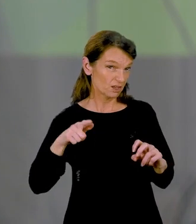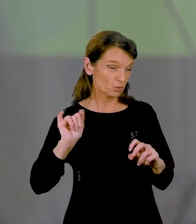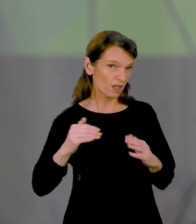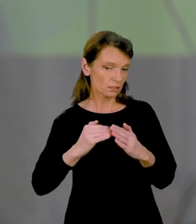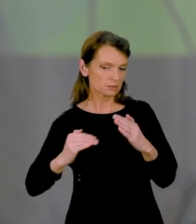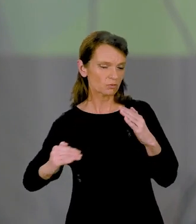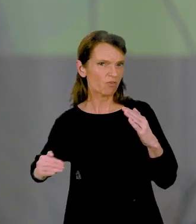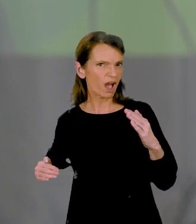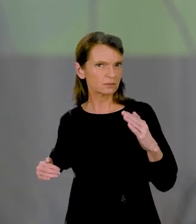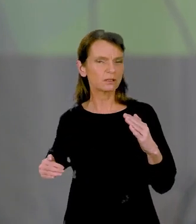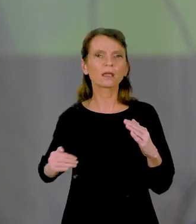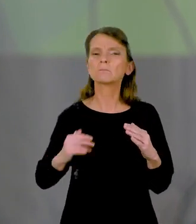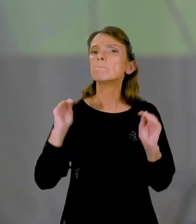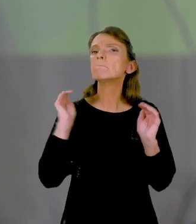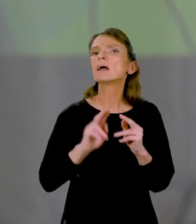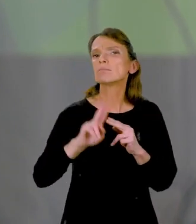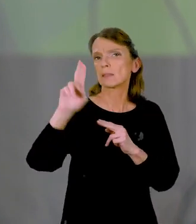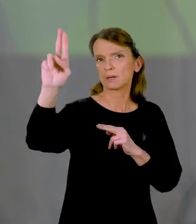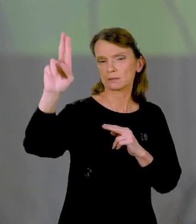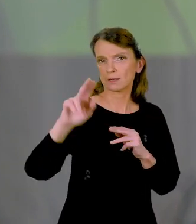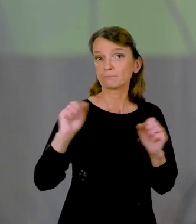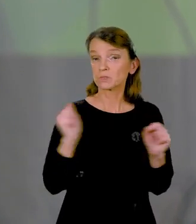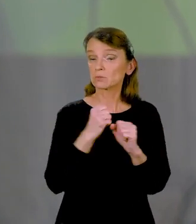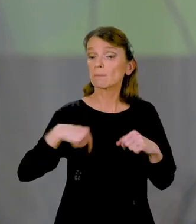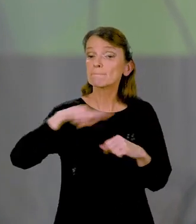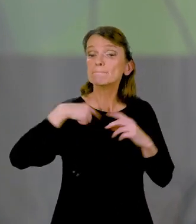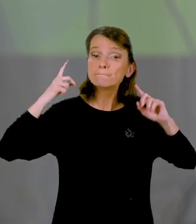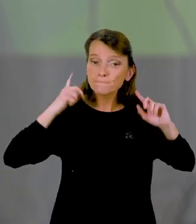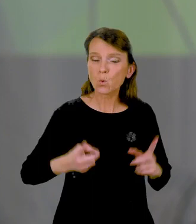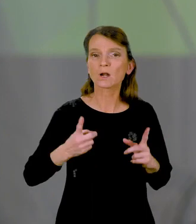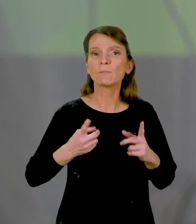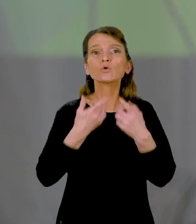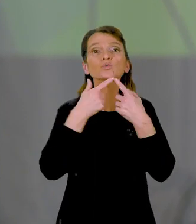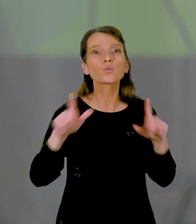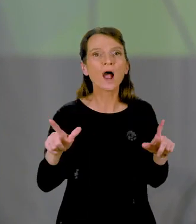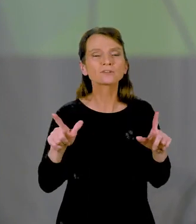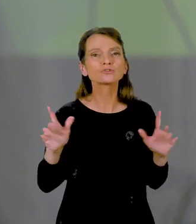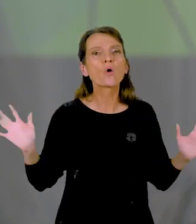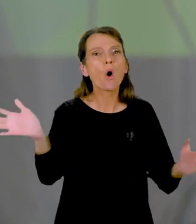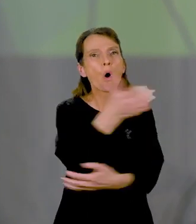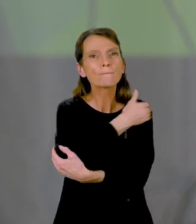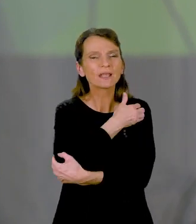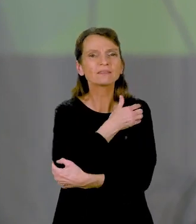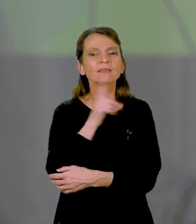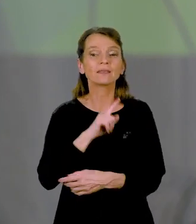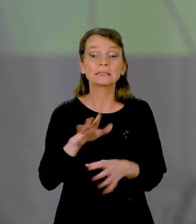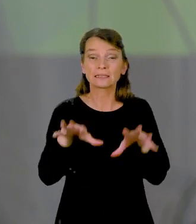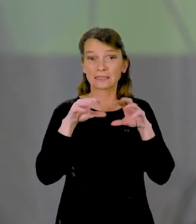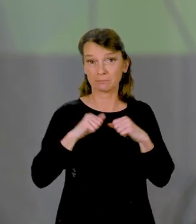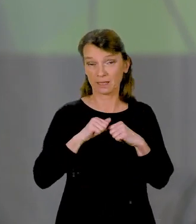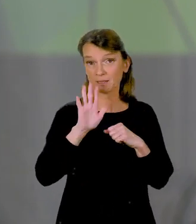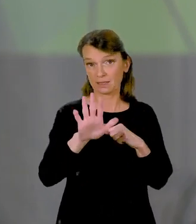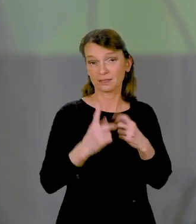Je nazadovanje in manj napredek. Zato moramo drugačnost objeti in sprejeti njen